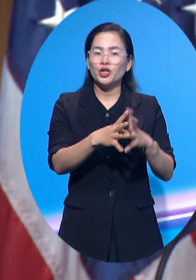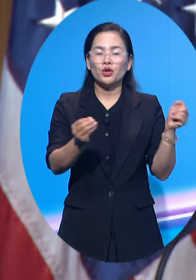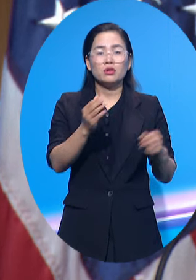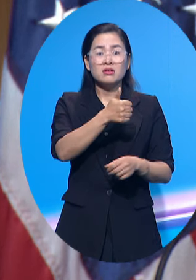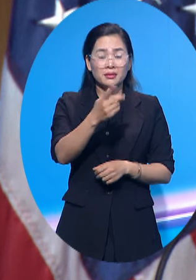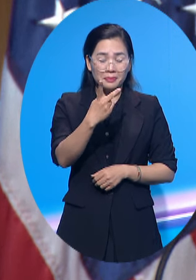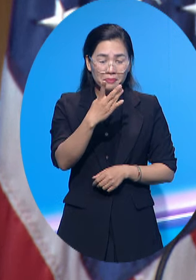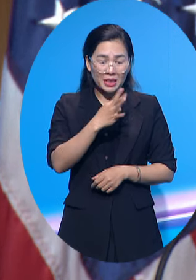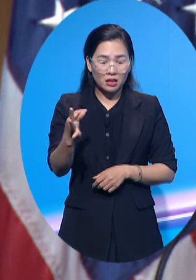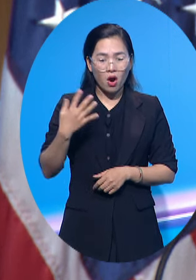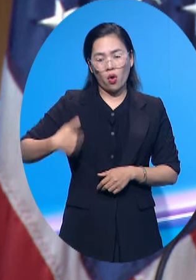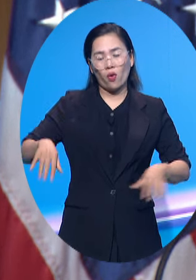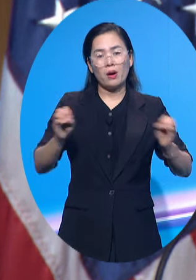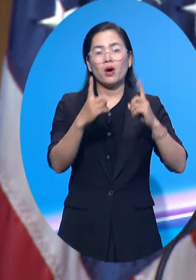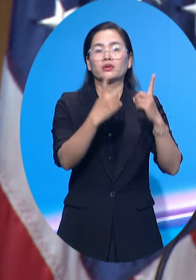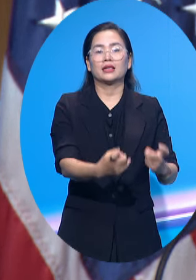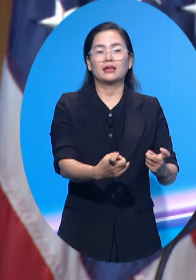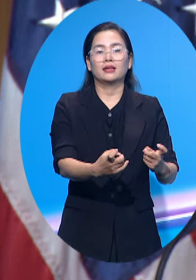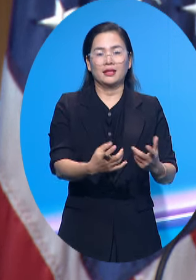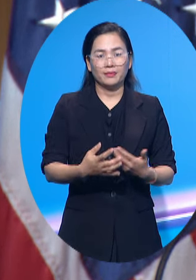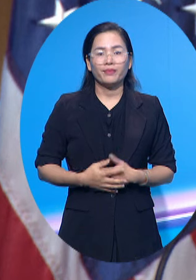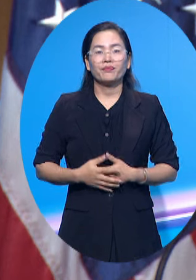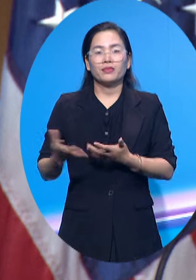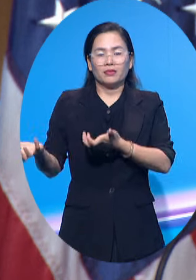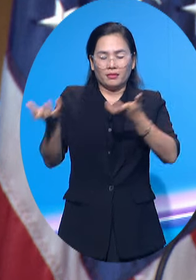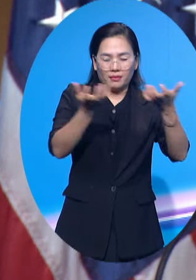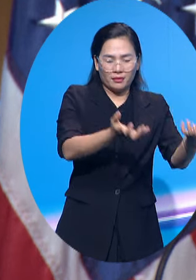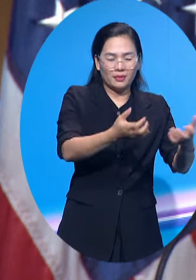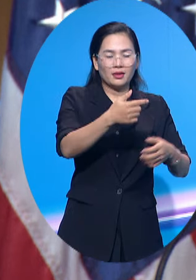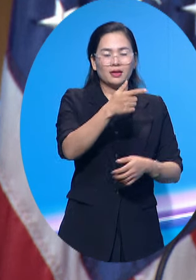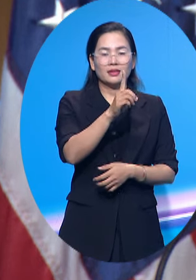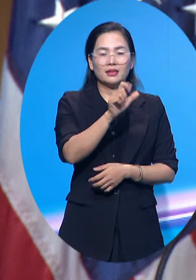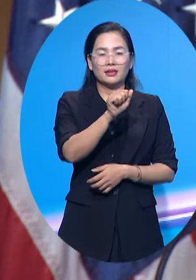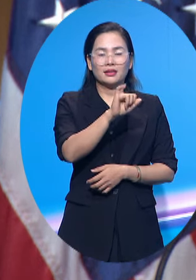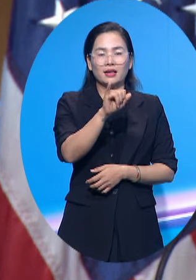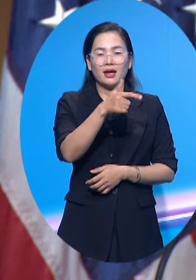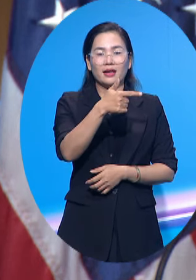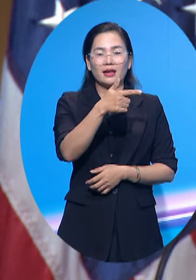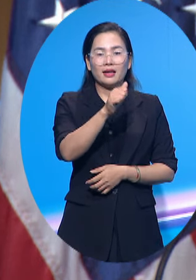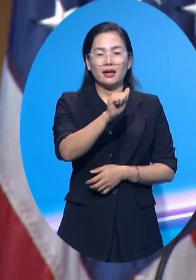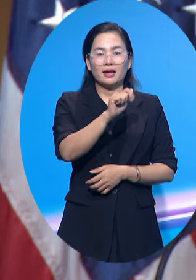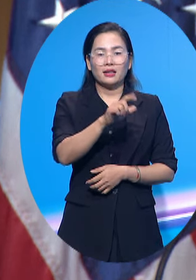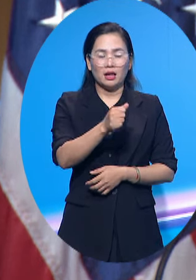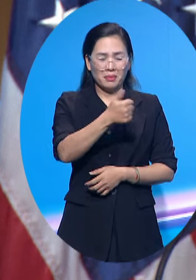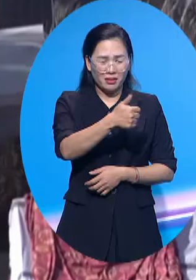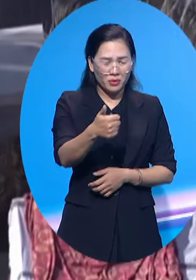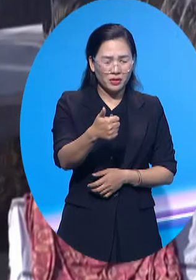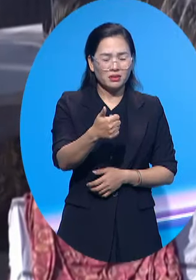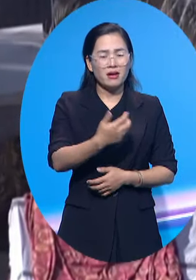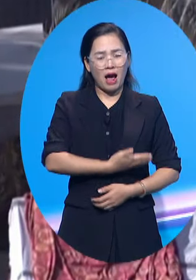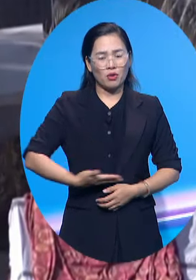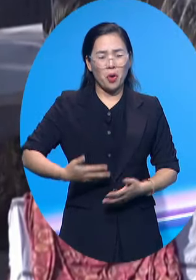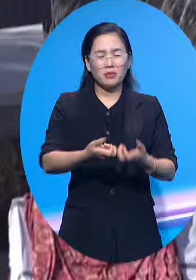đó, Washington thông báo đã có nhiều tiến triển trong quá trình viện trợ cho dải Gaza, trong bối cảnh hàng trăm ngàn người đang bên bờ vực nạn